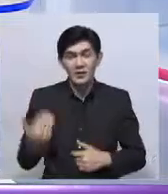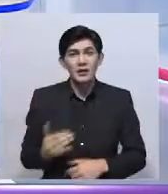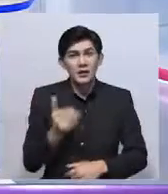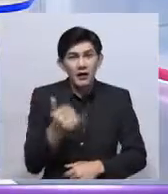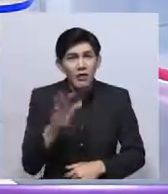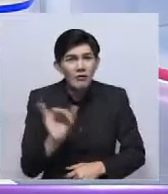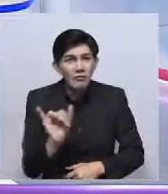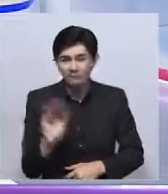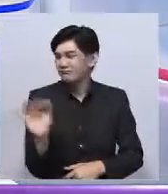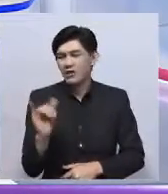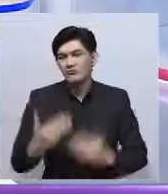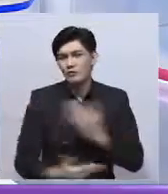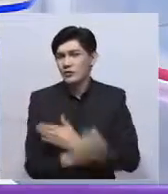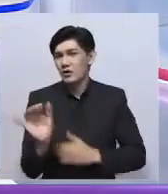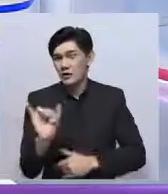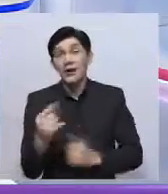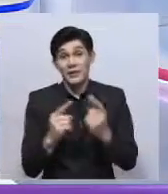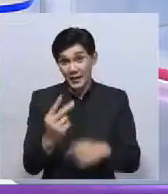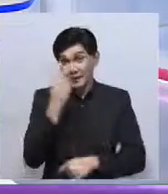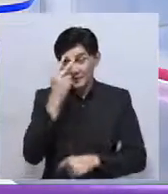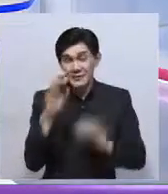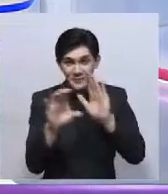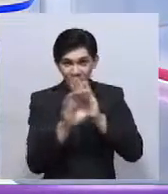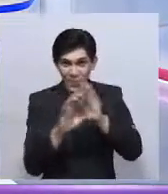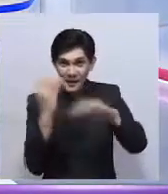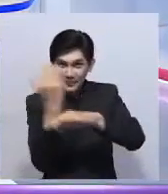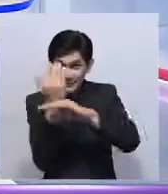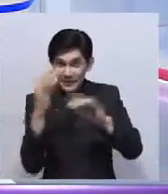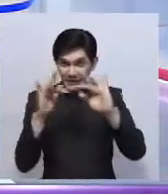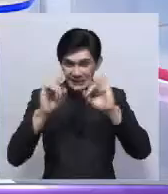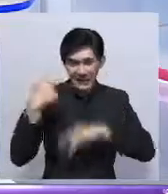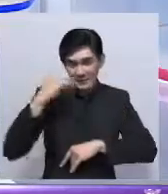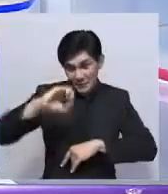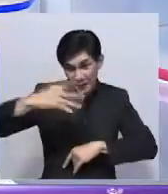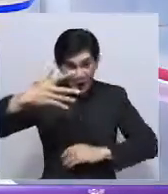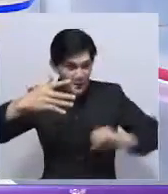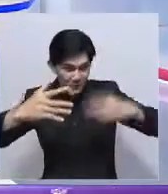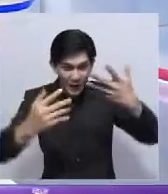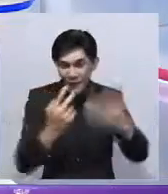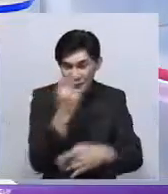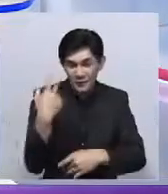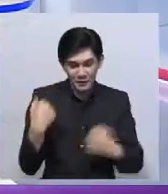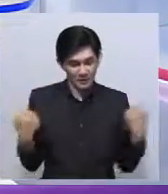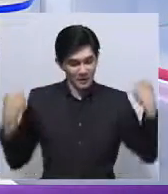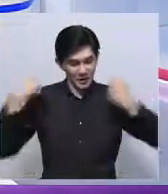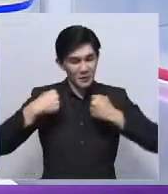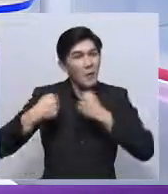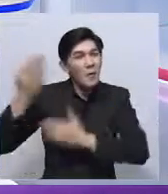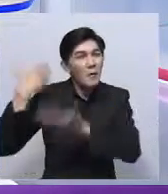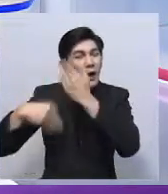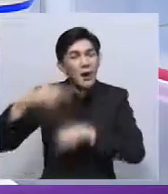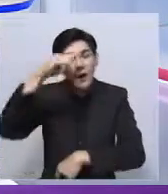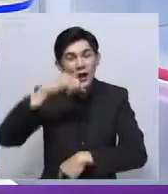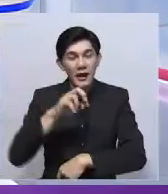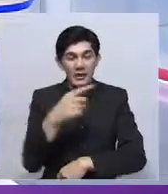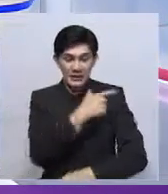ยังไม่มีโอกาสได้ไปแต่ว่ามีโอกาสได้ชมภาพโอ้ยบนโลกออนไลน์นี่มีแต่ชุดย้อนยุคชุดส